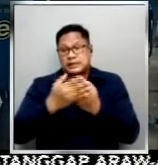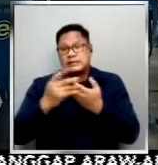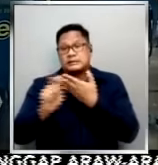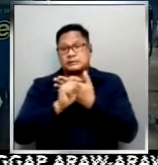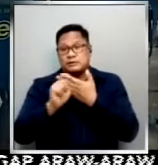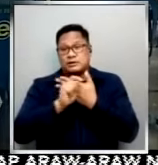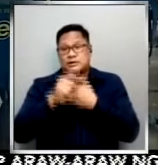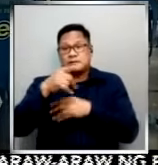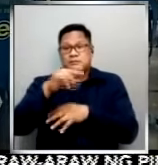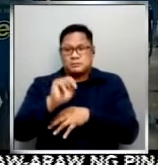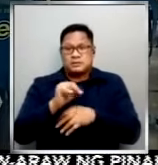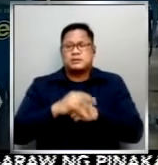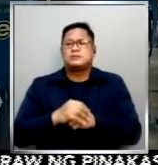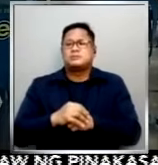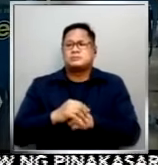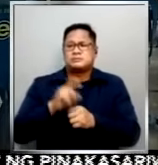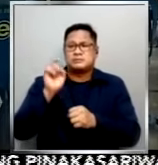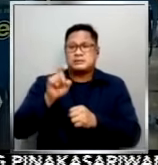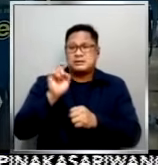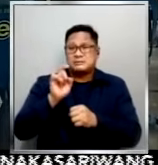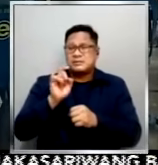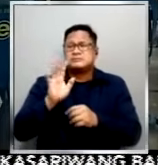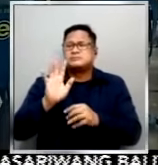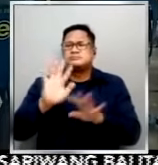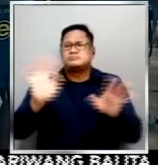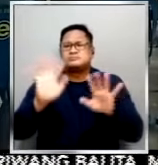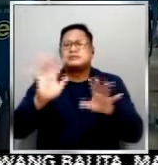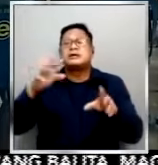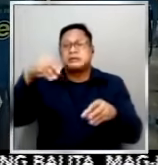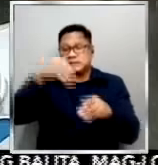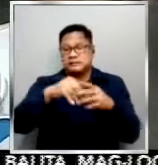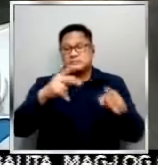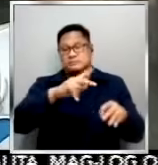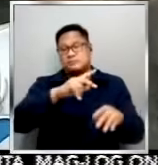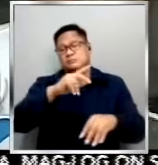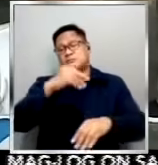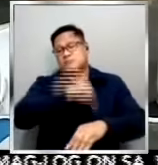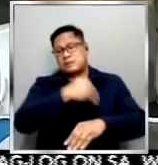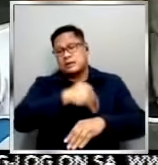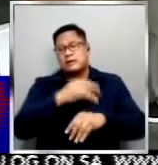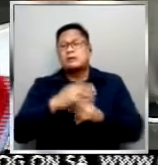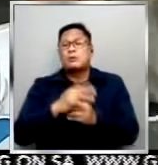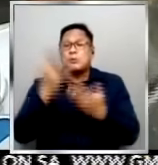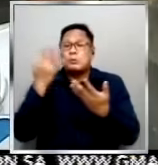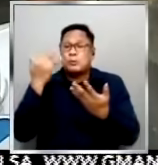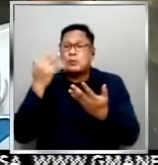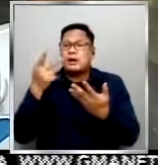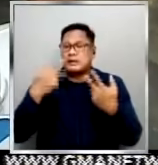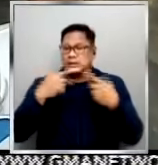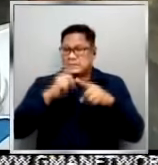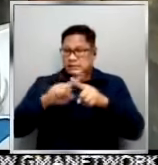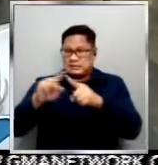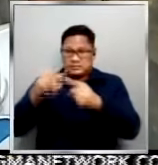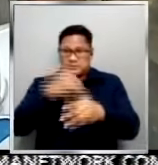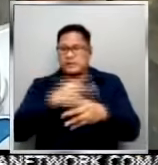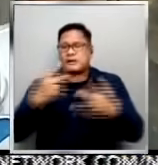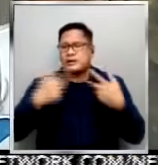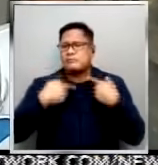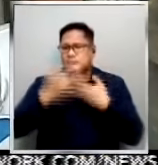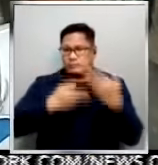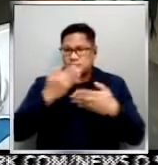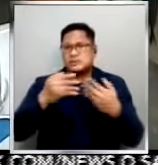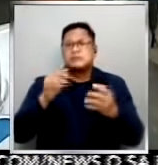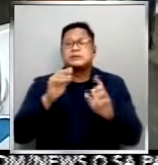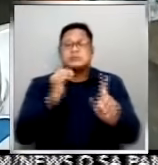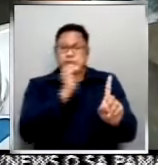off-site o hindi sa bangko ito ipamigay. Sa bangko daw kasi may iba pang transaksyong ginagawa. Patakaran din daw mismo ng banko na ang account holder lang